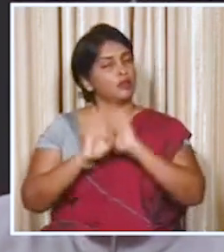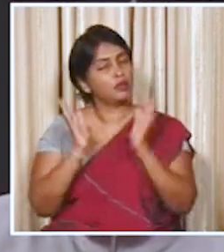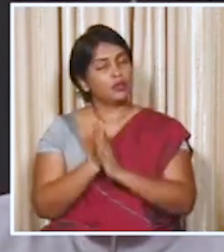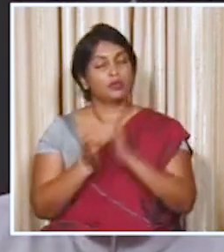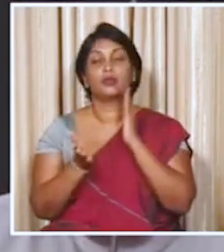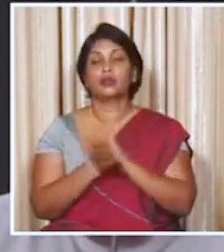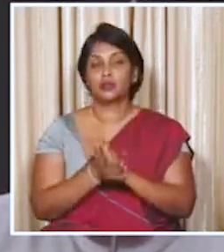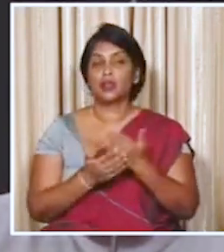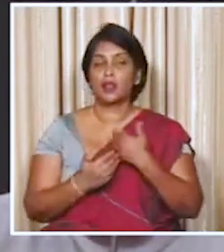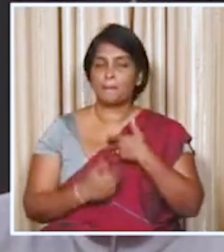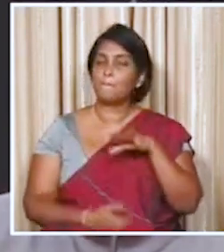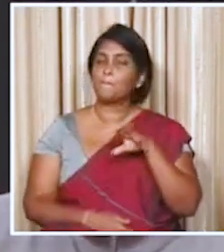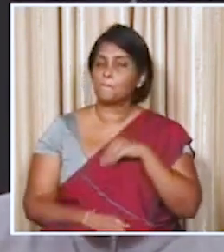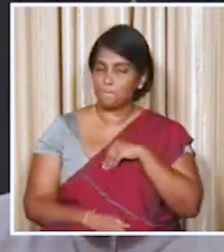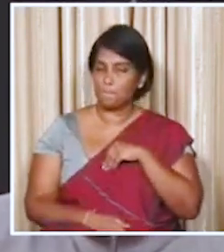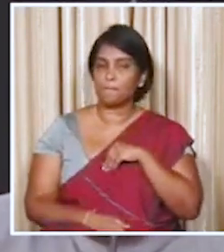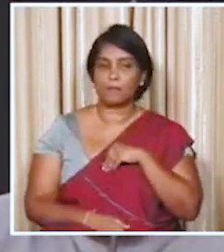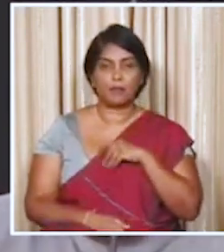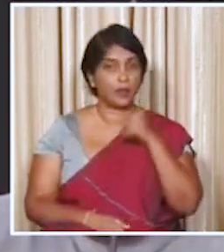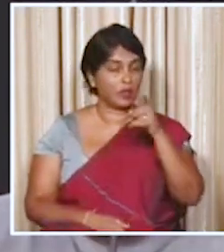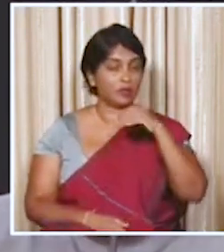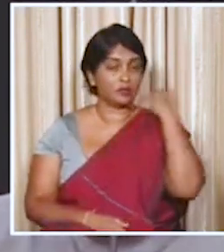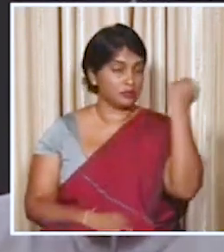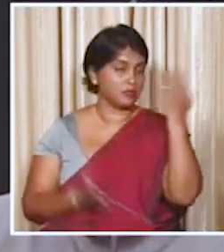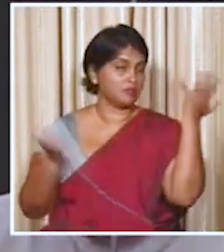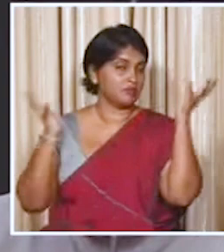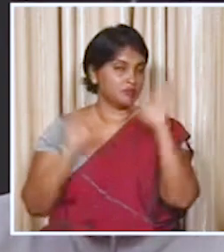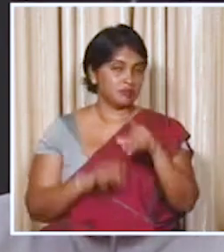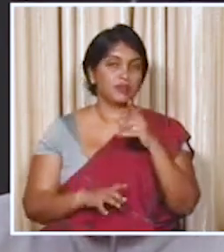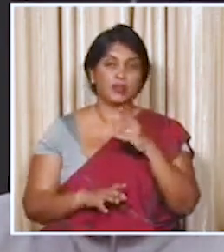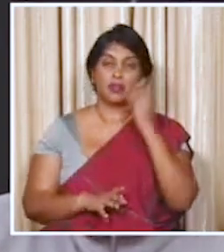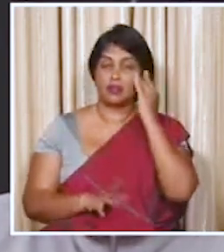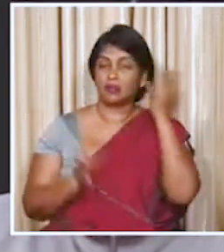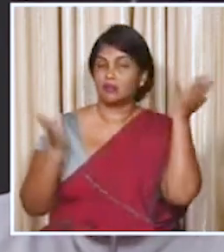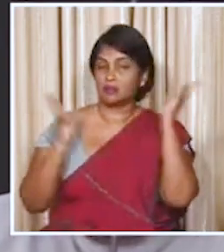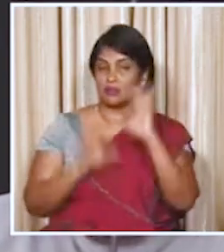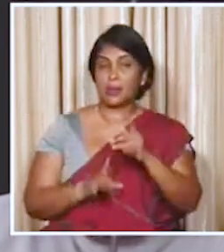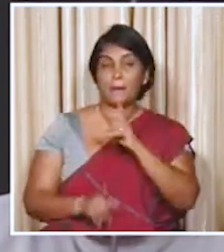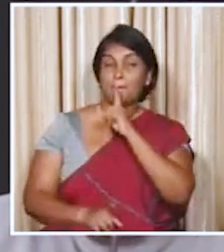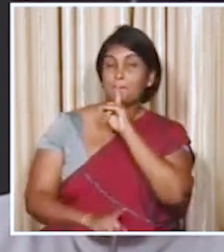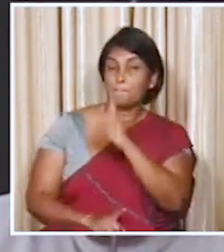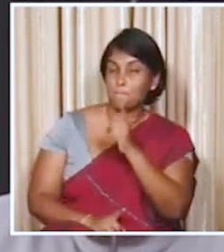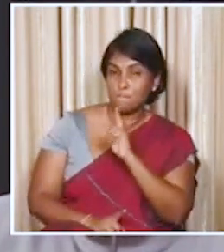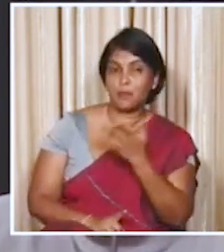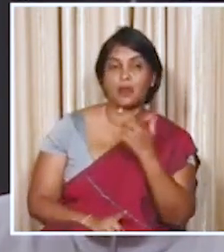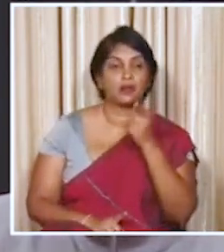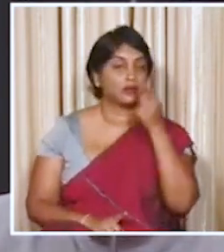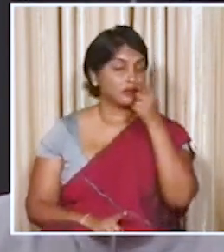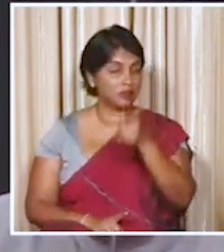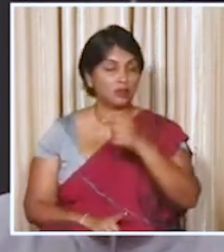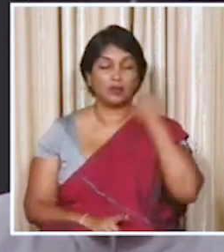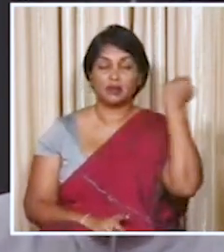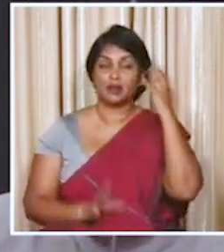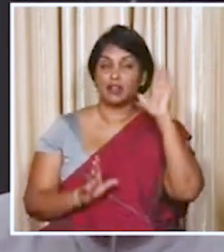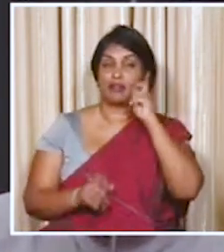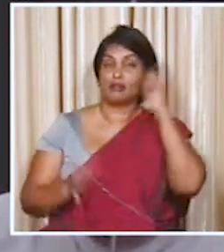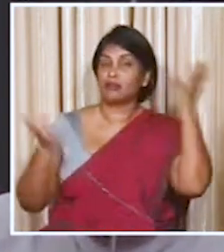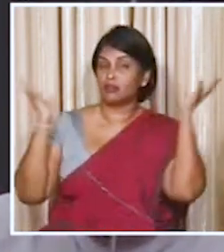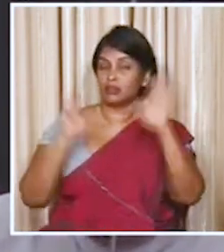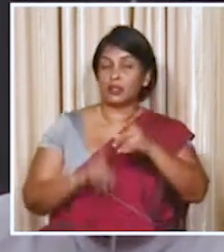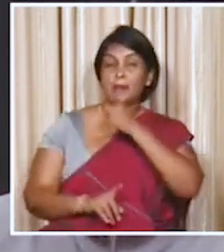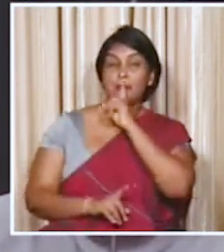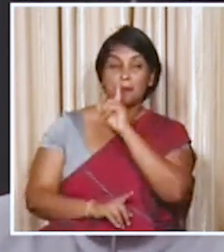තියෙනවා. අපි පිළිගන්නවා. ඔබතුමියලා රැස්වීම තියලා කාන්තාවෝ ගෙනලා බැන්න කියලා. ඔබතුමියලා රැස්වීම තියලා මිනිස්සු ගෙනලා